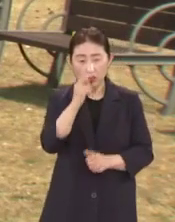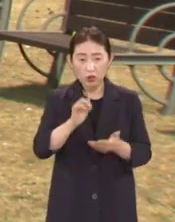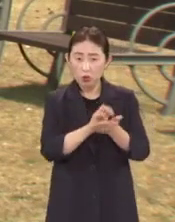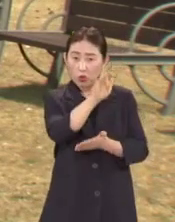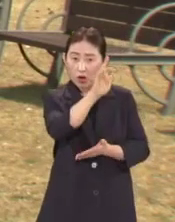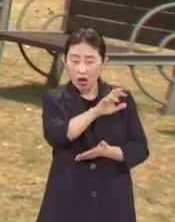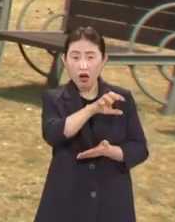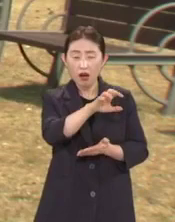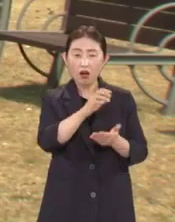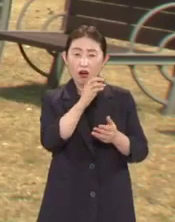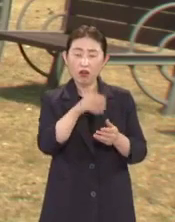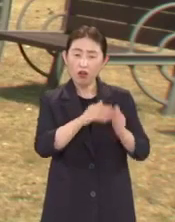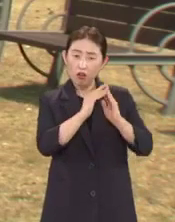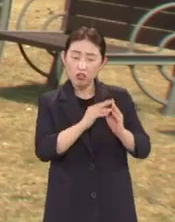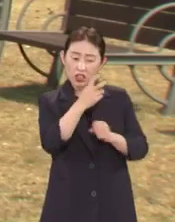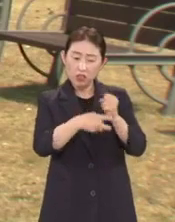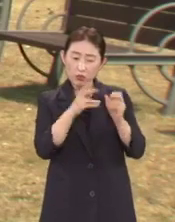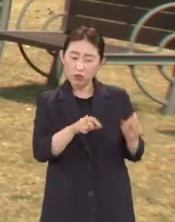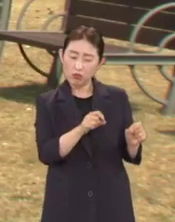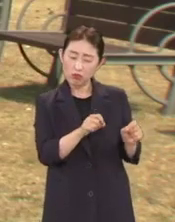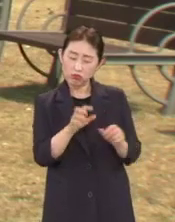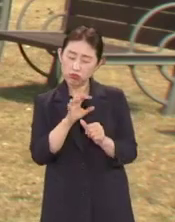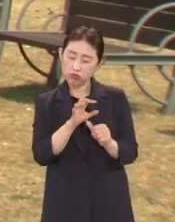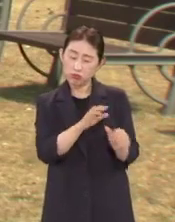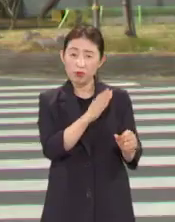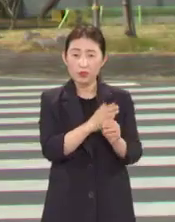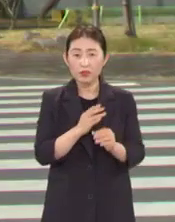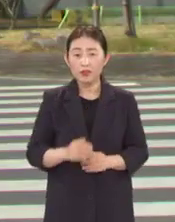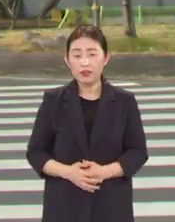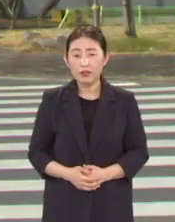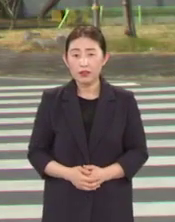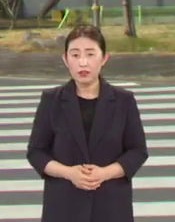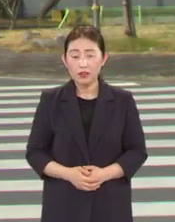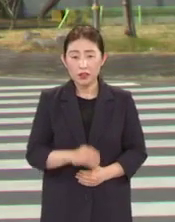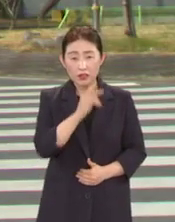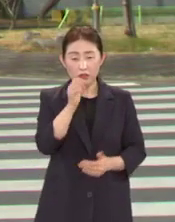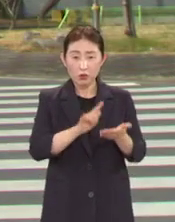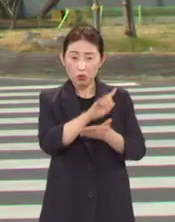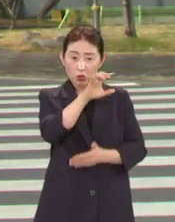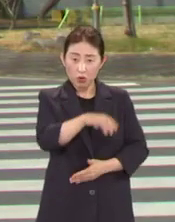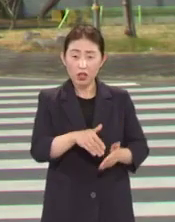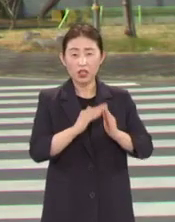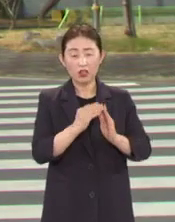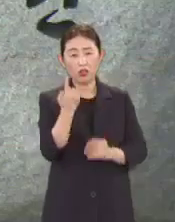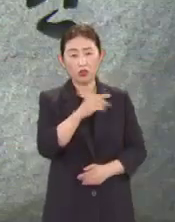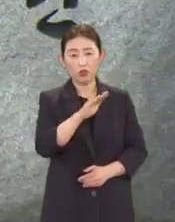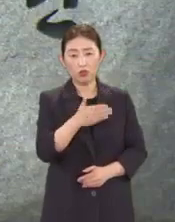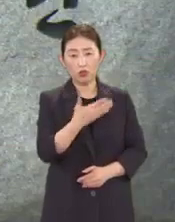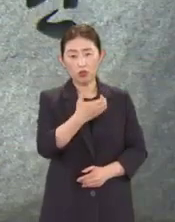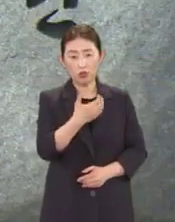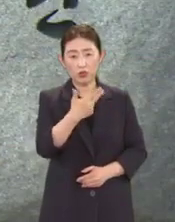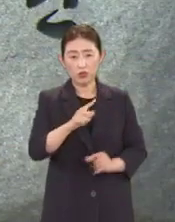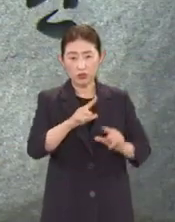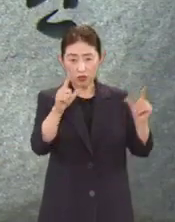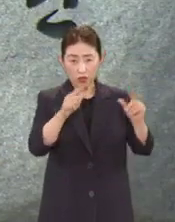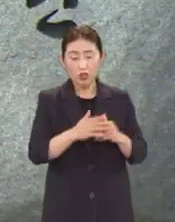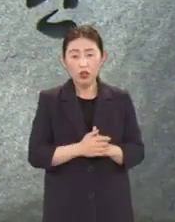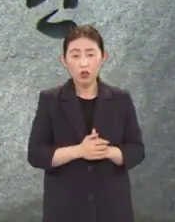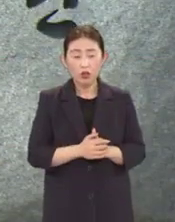공항 건설은 20년 넘게 발목이 잡혀 있기 때문입니다 서산 공항이 계획된 건 지난 1997년